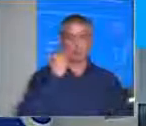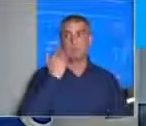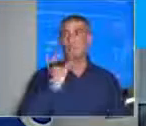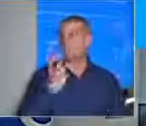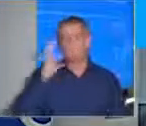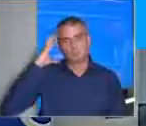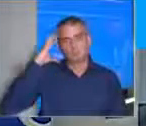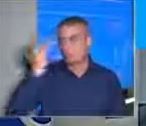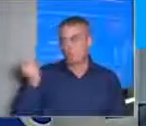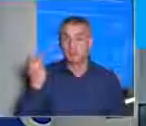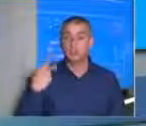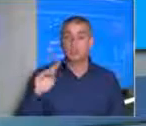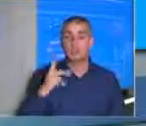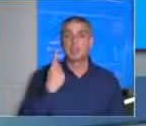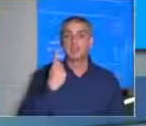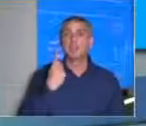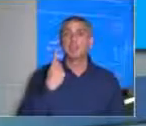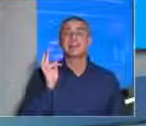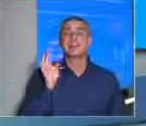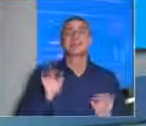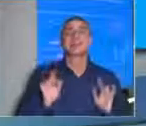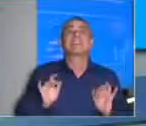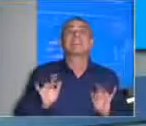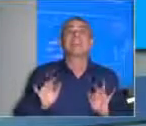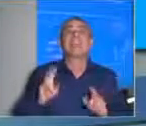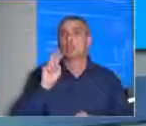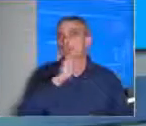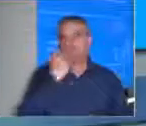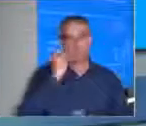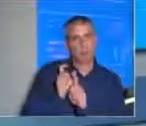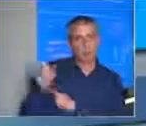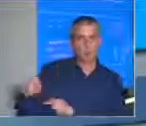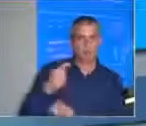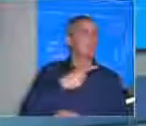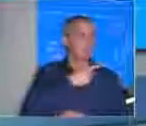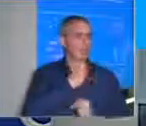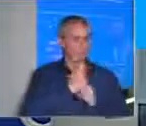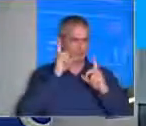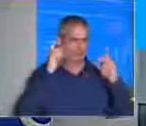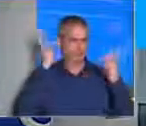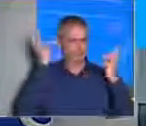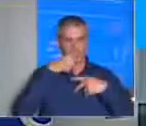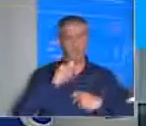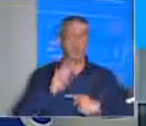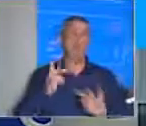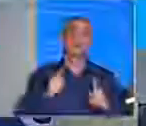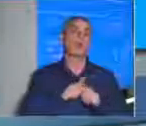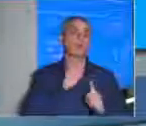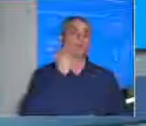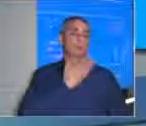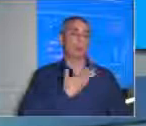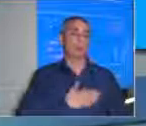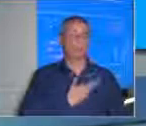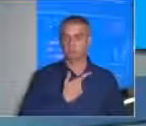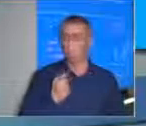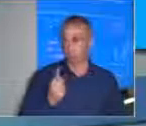זה דבר מטורף, יש להם יותר מטריליון דולר של חוב אמריקני. רוצים דיל, אבל זה לא הדיל שארצות הברית מעוניינת בו. נצטרך לחיות ולראות. אגב,